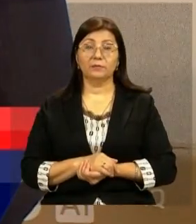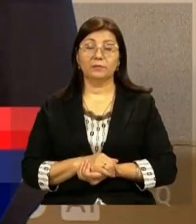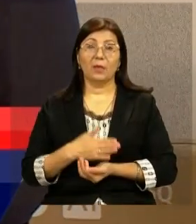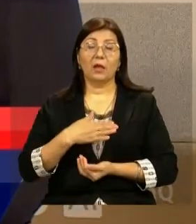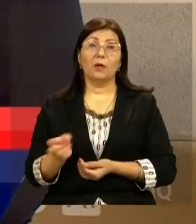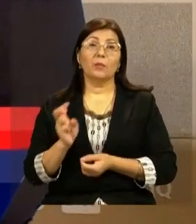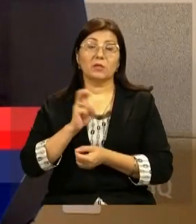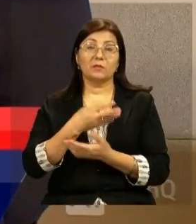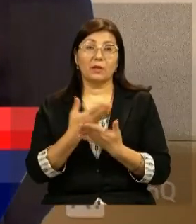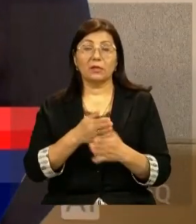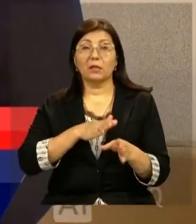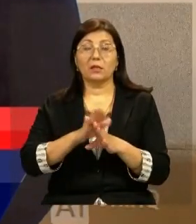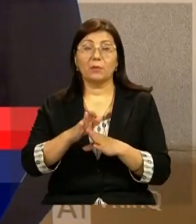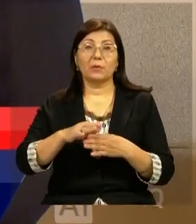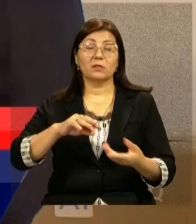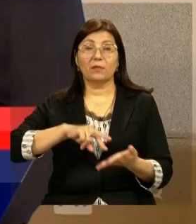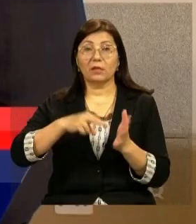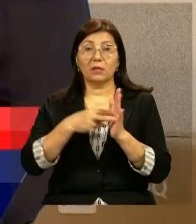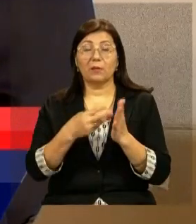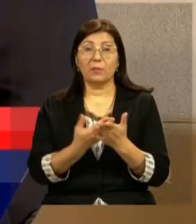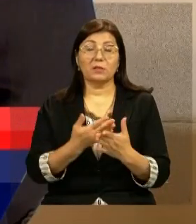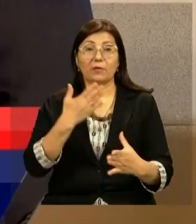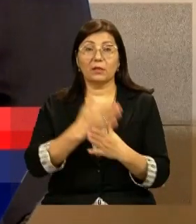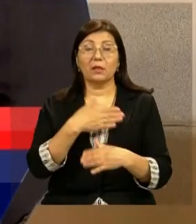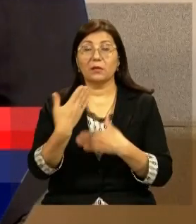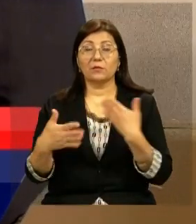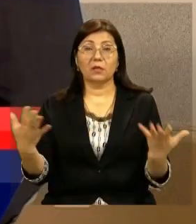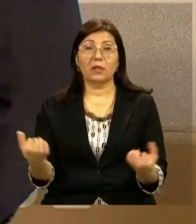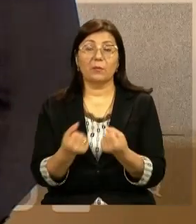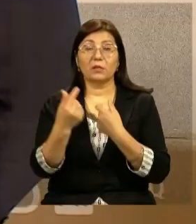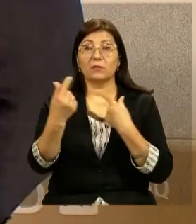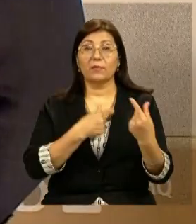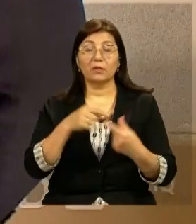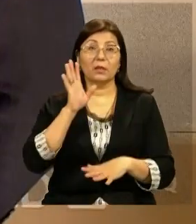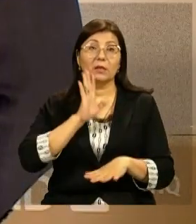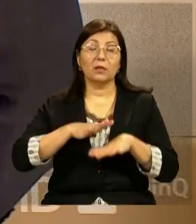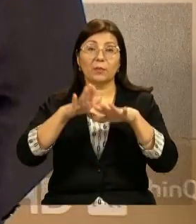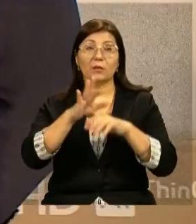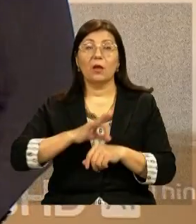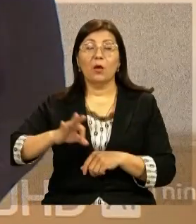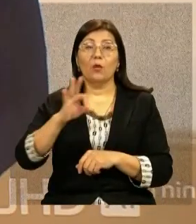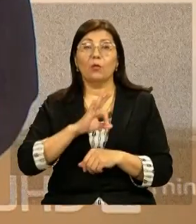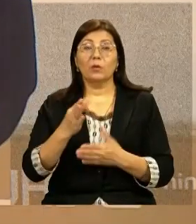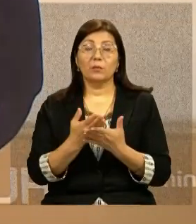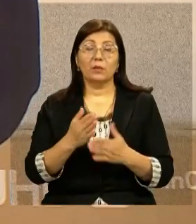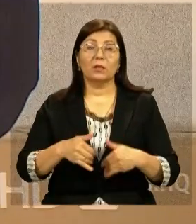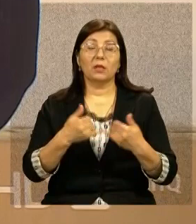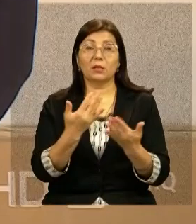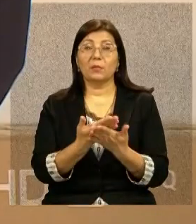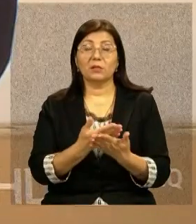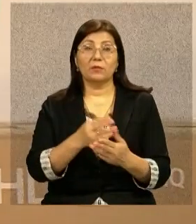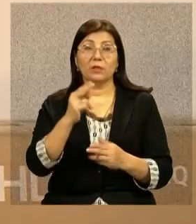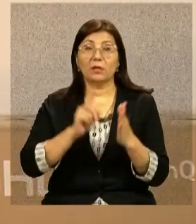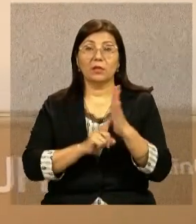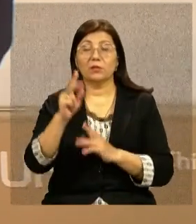Мы приступили к реализации намеченных нами планов по оказанию всесторонней поддержки пострадавшим от наводнения в нашем регионе. Для некоторых жителей начнем